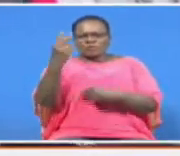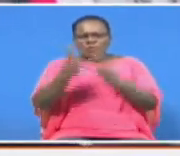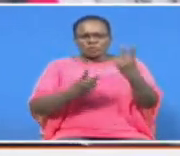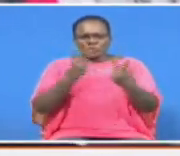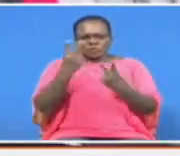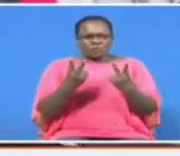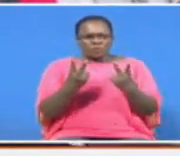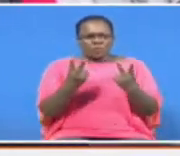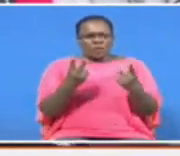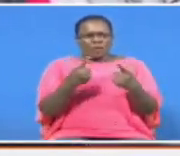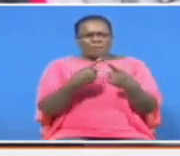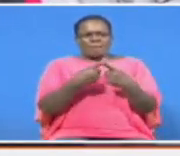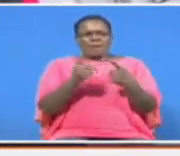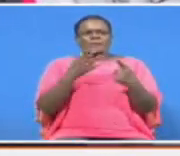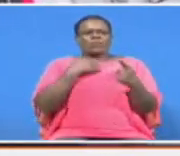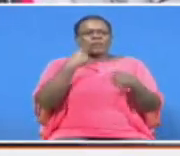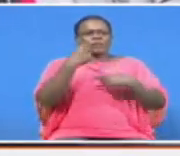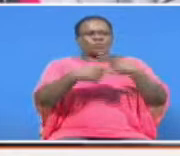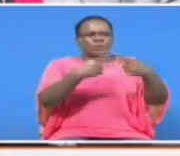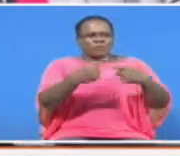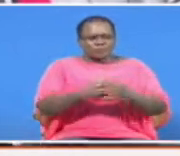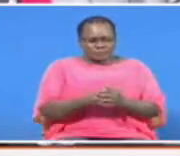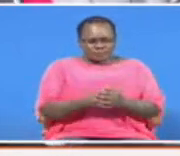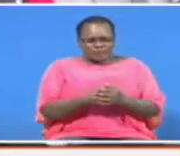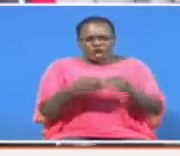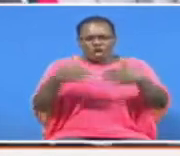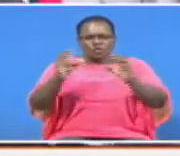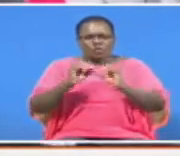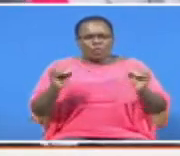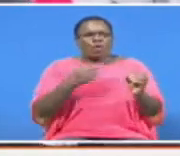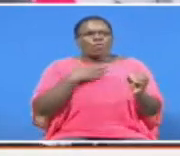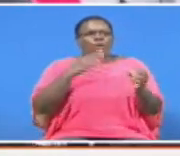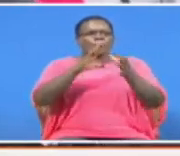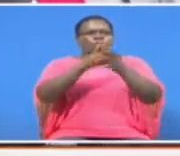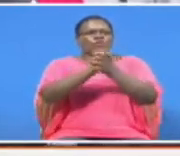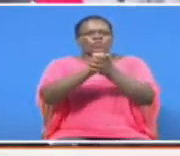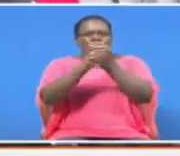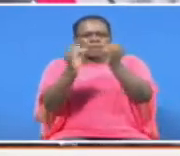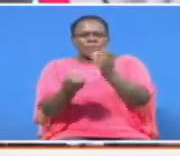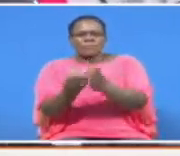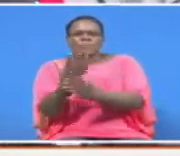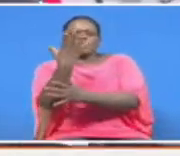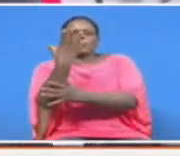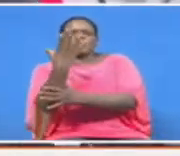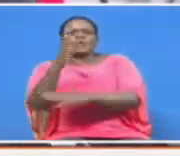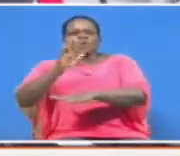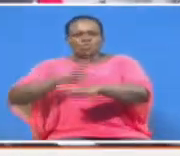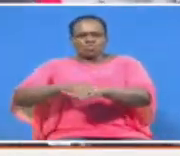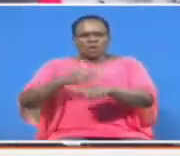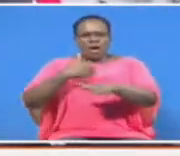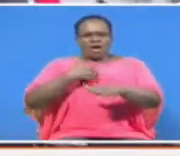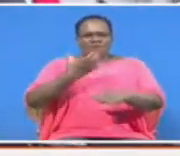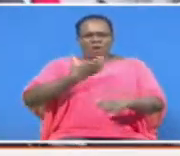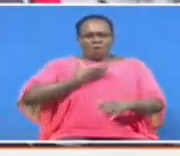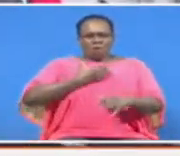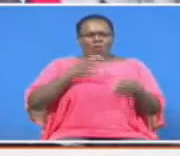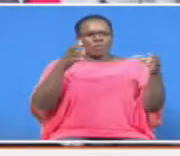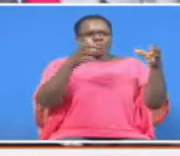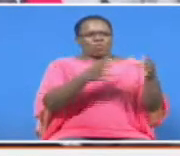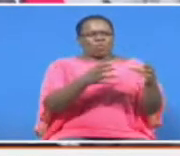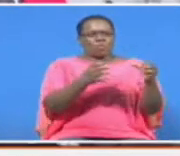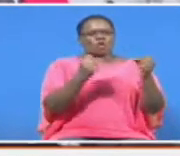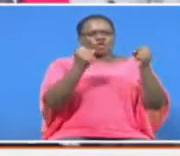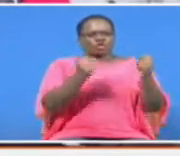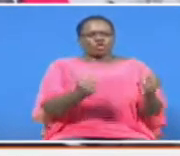elections, hatungetaka kuendelea kuluzi ama kupoteza. Tungetaka Jubilee amke, kwa sababu ni vizuri tuwe na chama yetu ambayo ni chama imara.